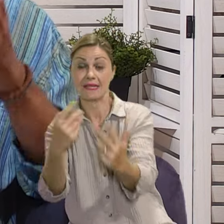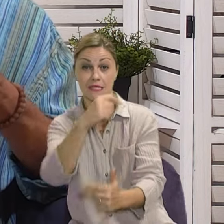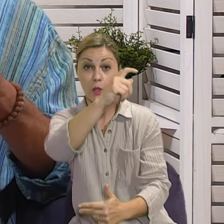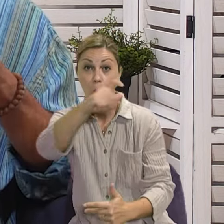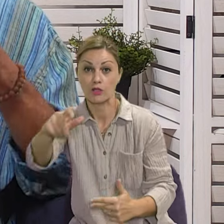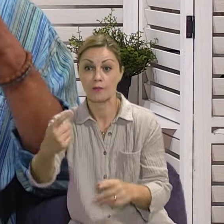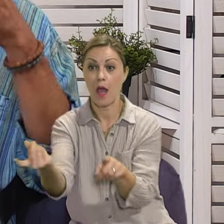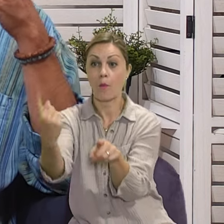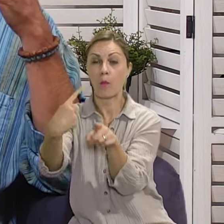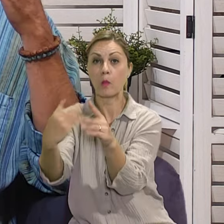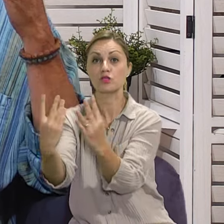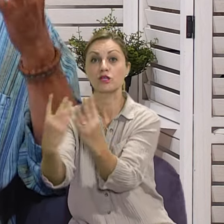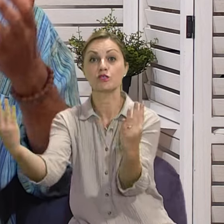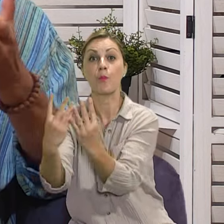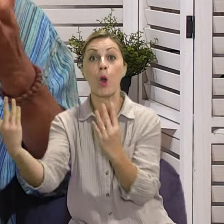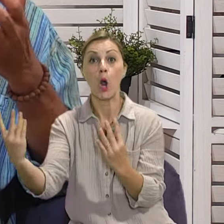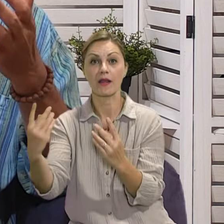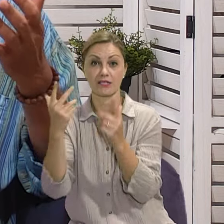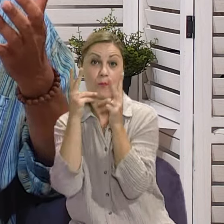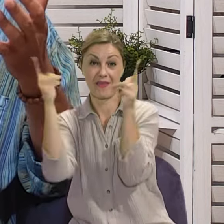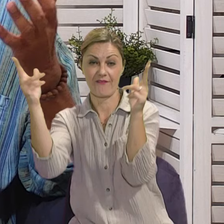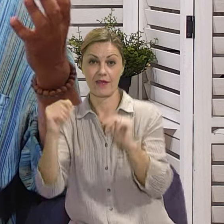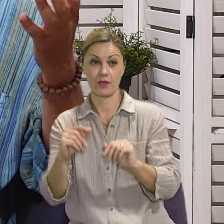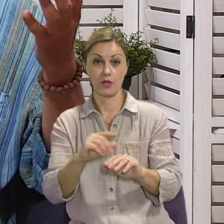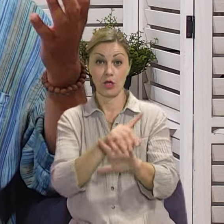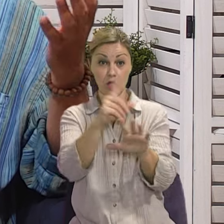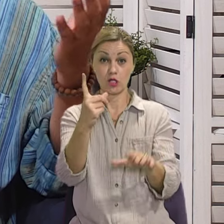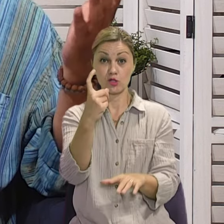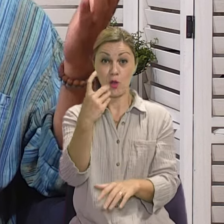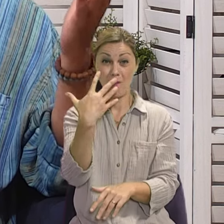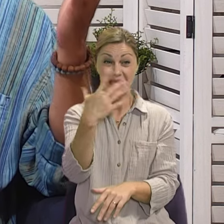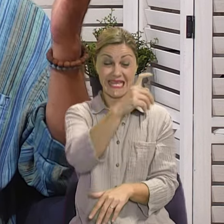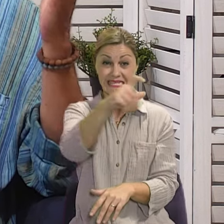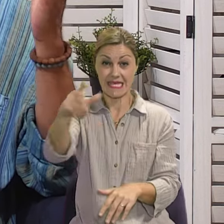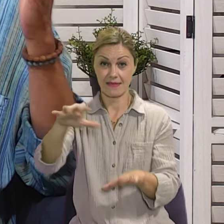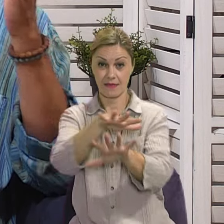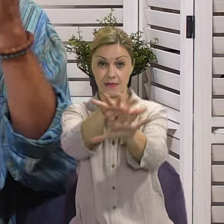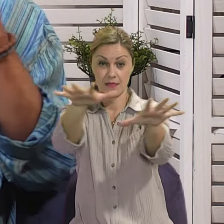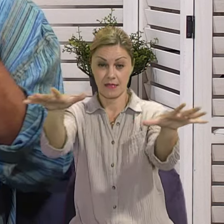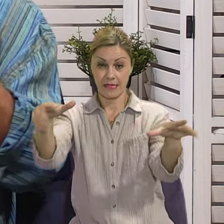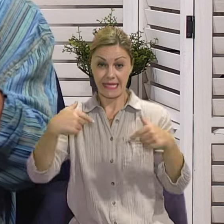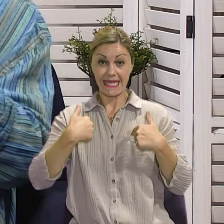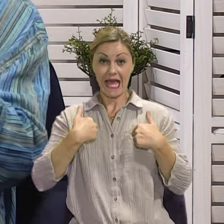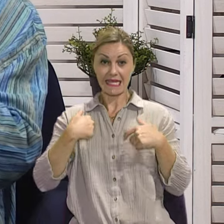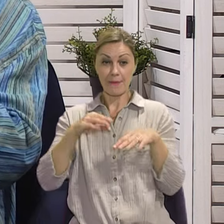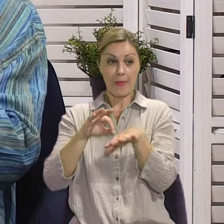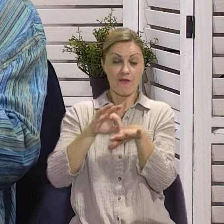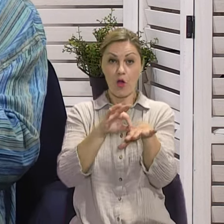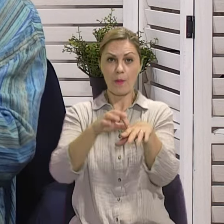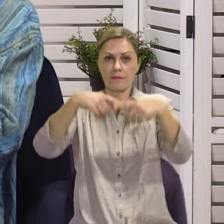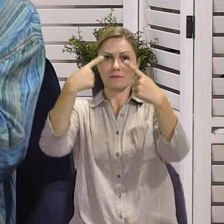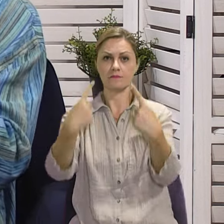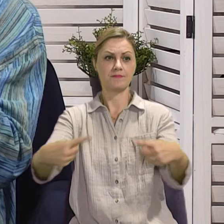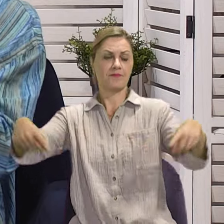još tu i zbor, pa jedno 150 duša koje vi na probama dovedete u jednu jedinu